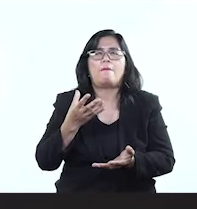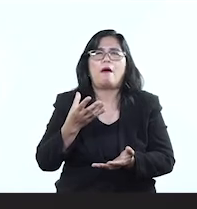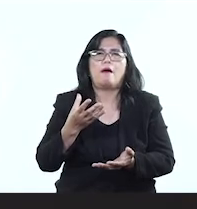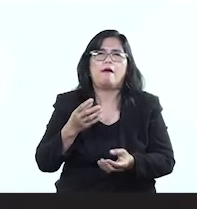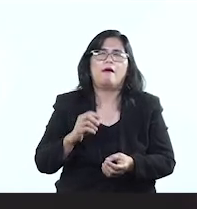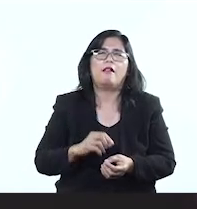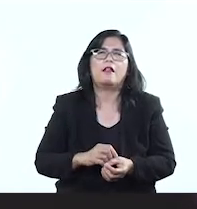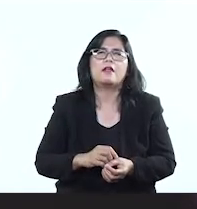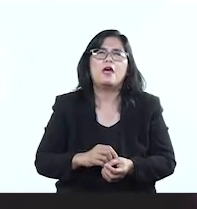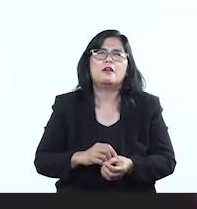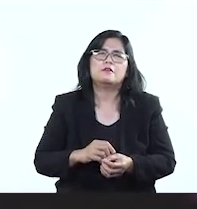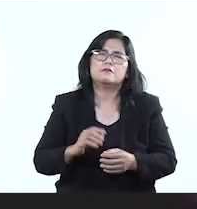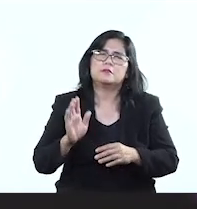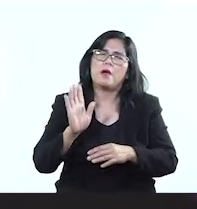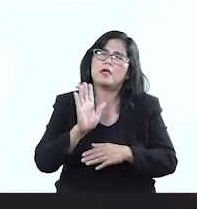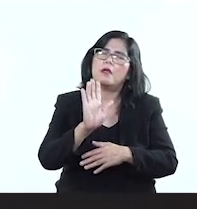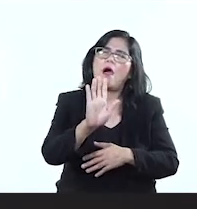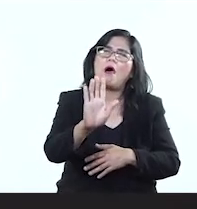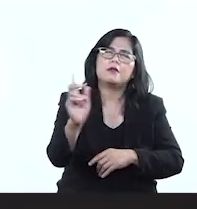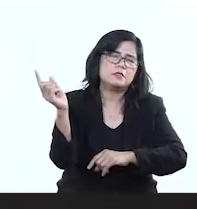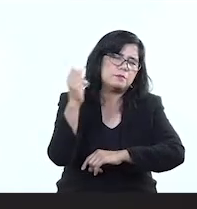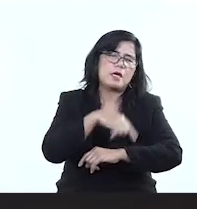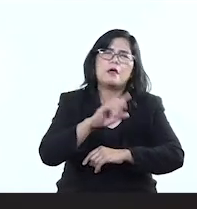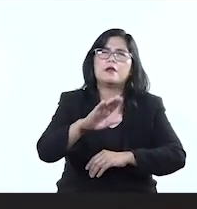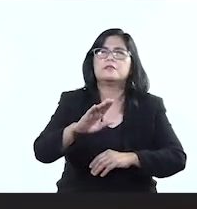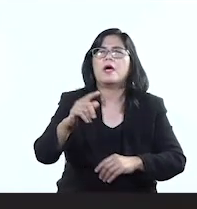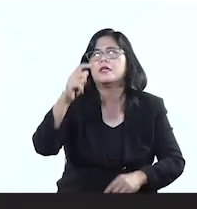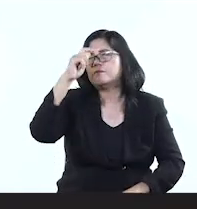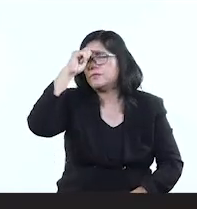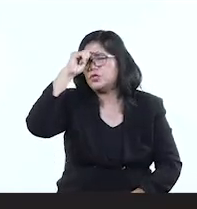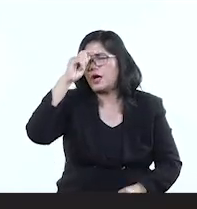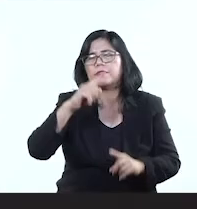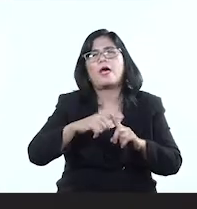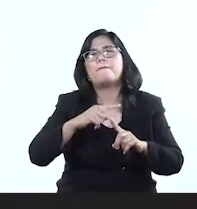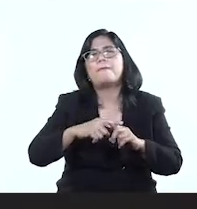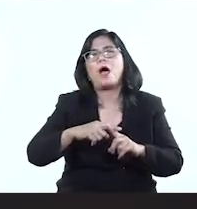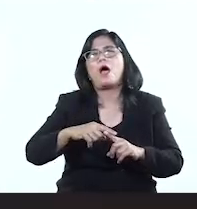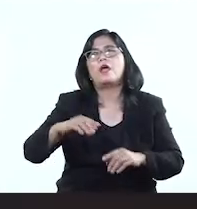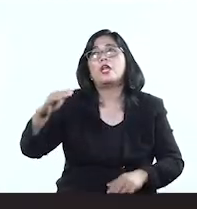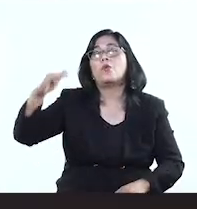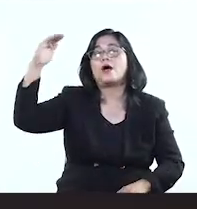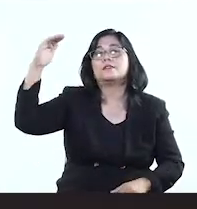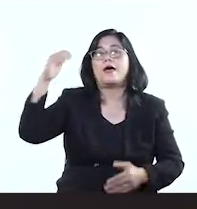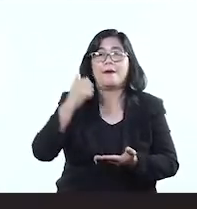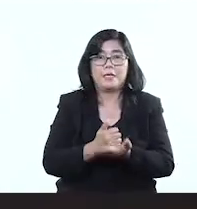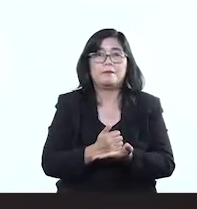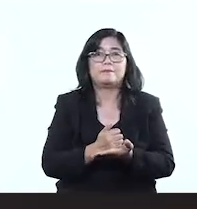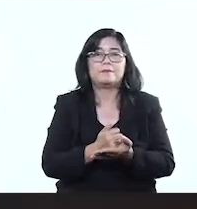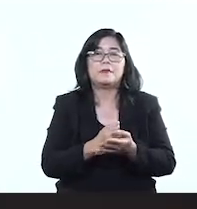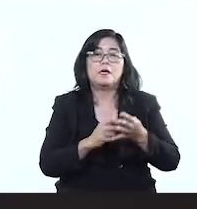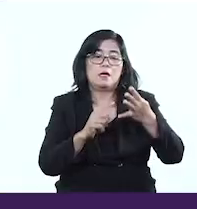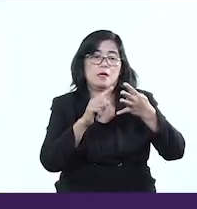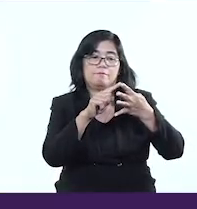aku makin menjadi orang yang semakin bijaksana dan dewasa dalam kemuliaan Tuhan yang keempat dan terakhir saya udah bermain musik maju ke